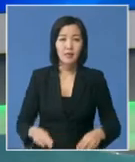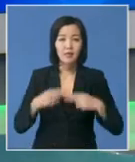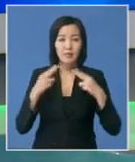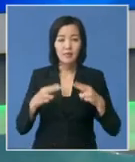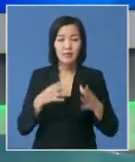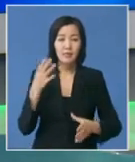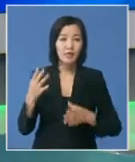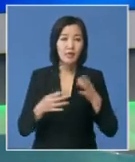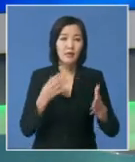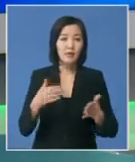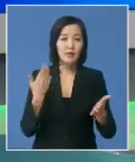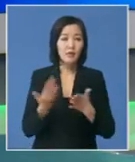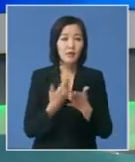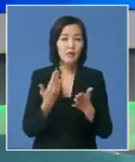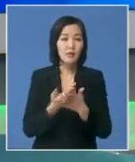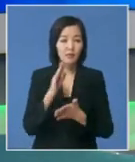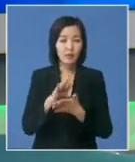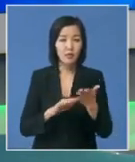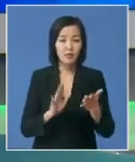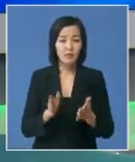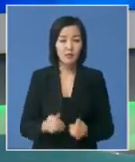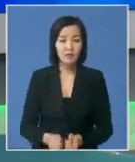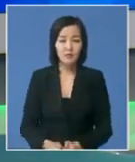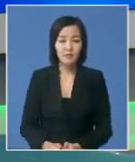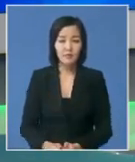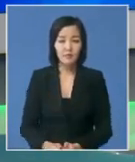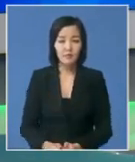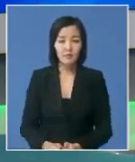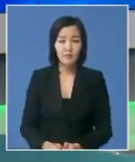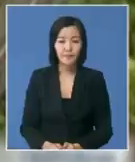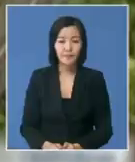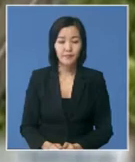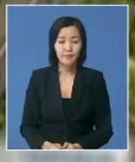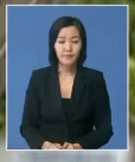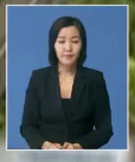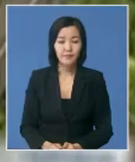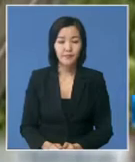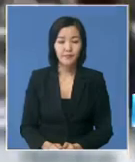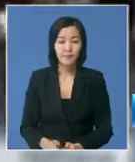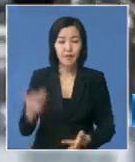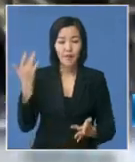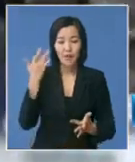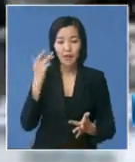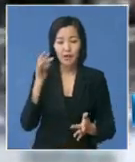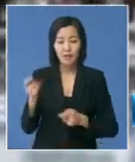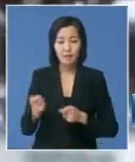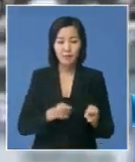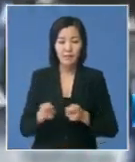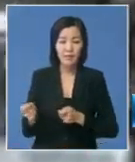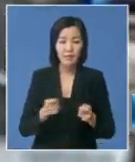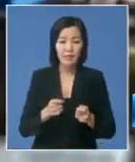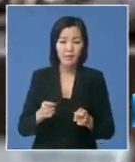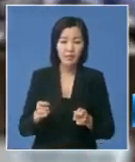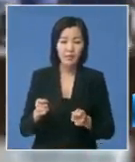Енді кезек жаһан жаңалықтарында шартараптағы ақпараттармен де таныс болыңыздар. АҚШ билігі көші-қон мәселесі жөніндегі